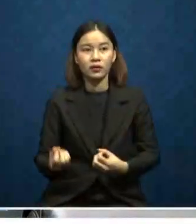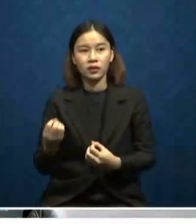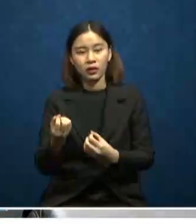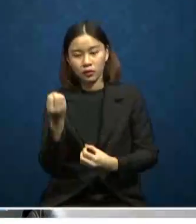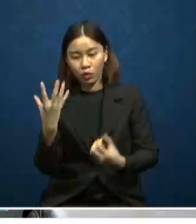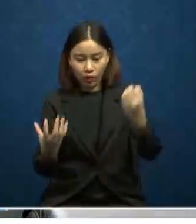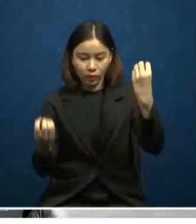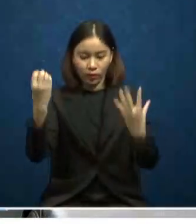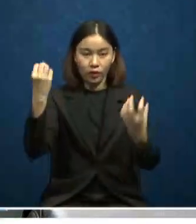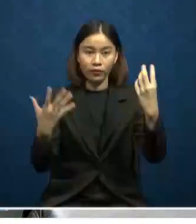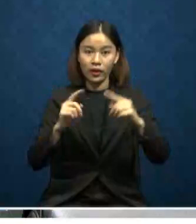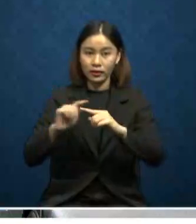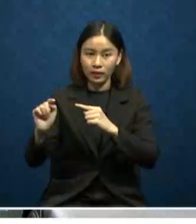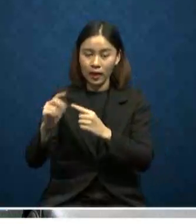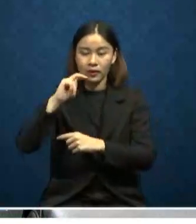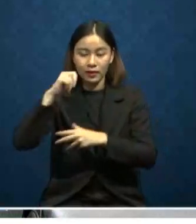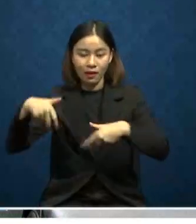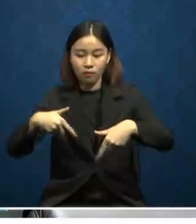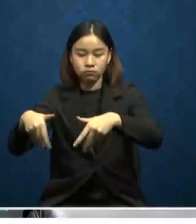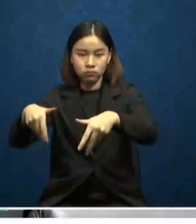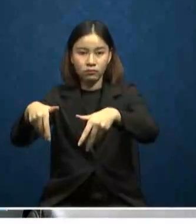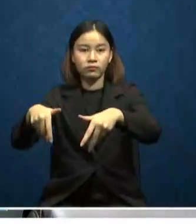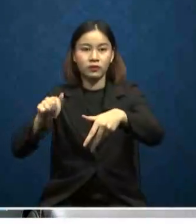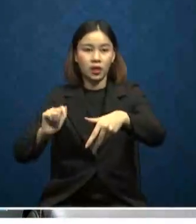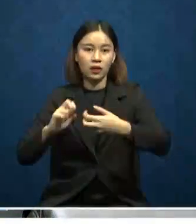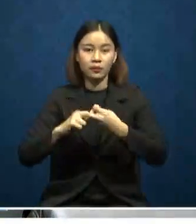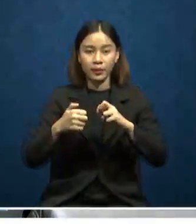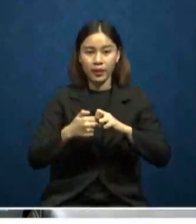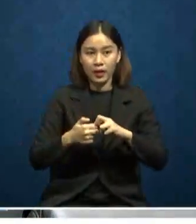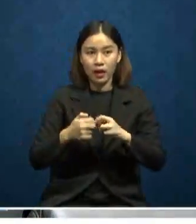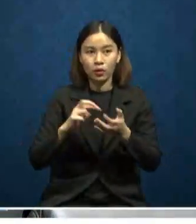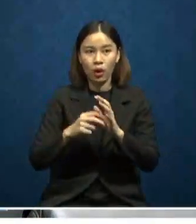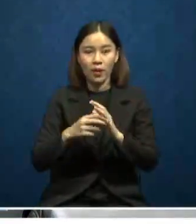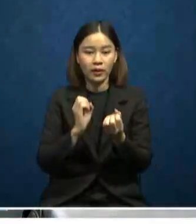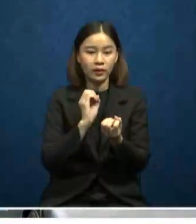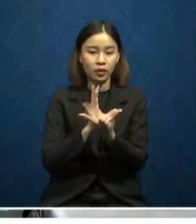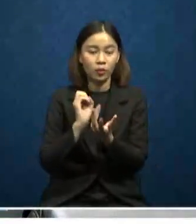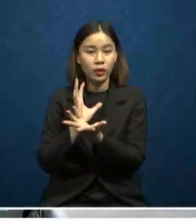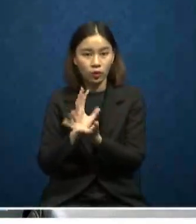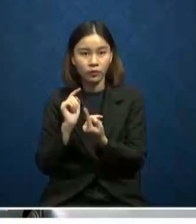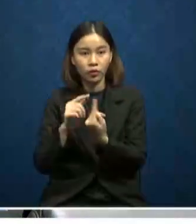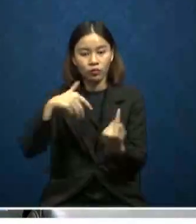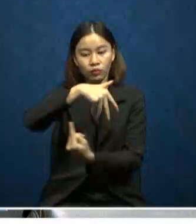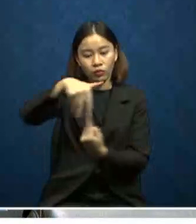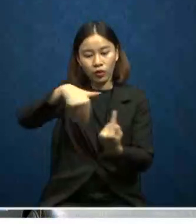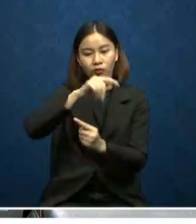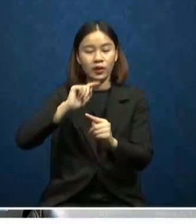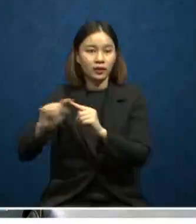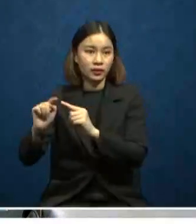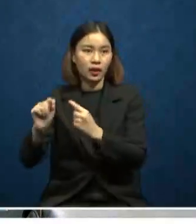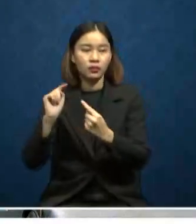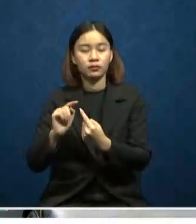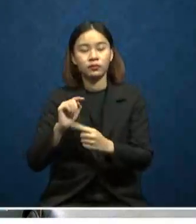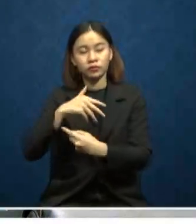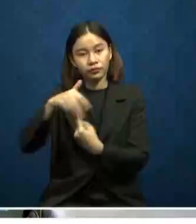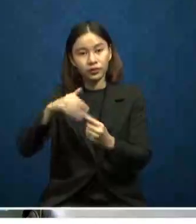ยังให้ความชุ่มชื้นแหล่งน้ำแล้วก็ปัญหาความเสื่อมโทรมของนิเวศต่างๆที่คุกคามต่อสิ่ง